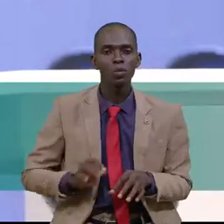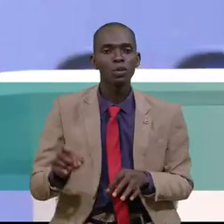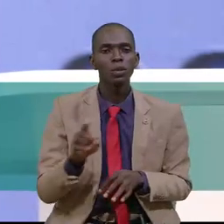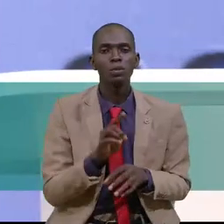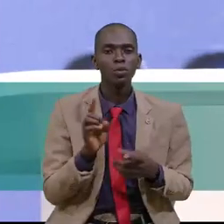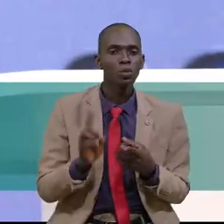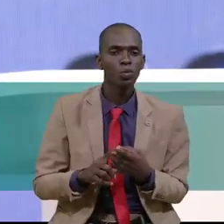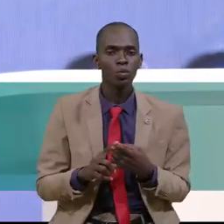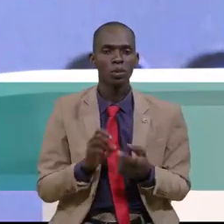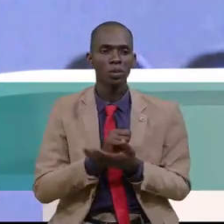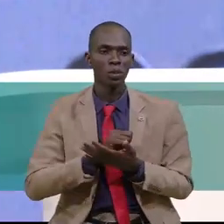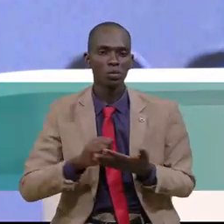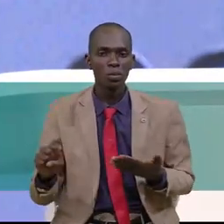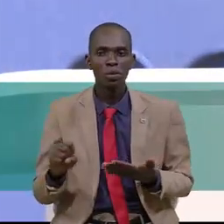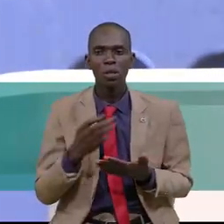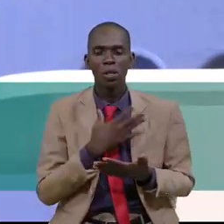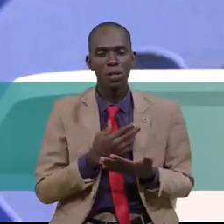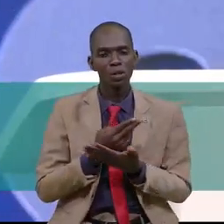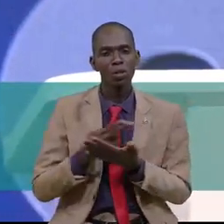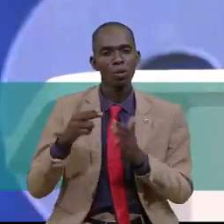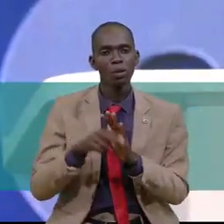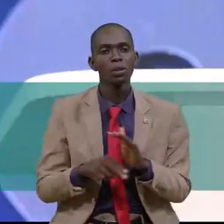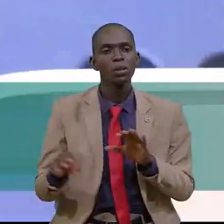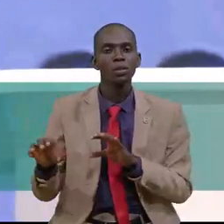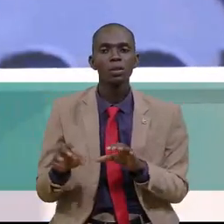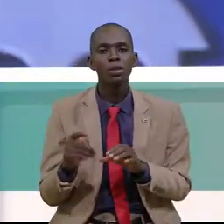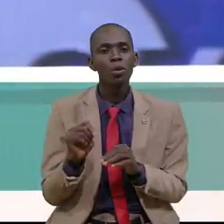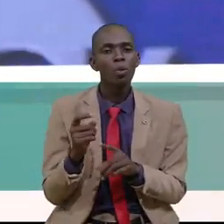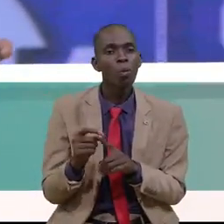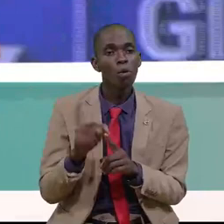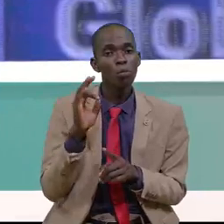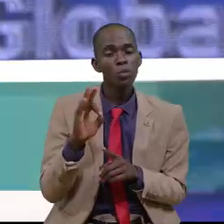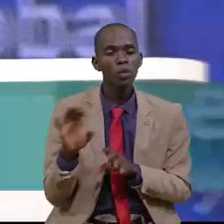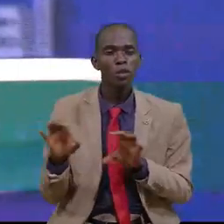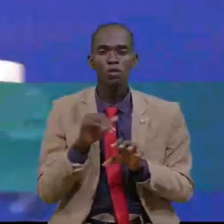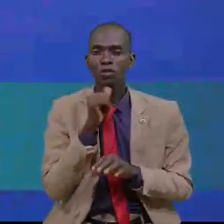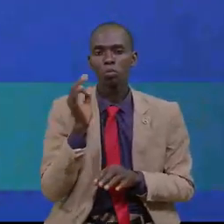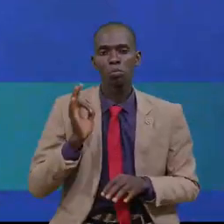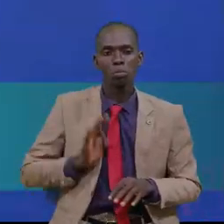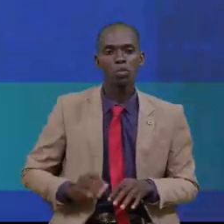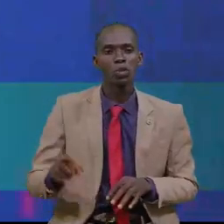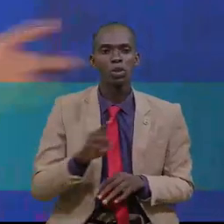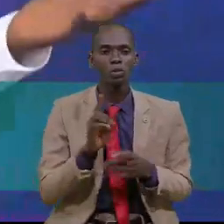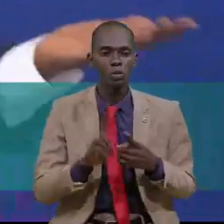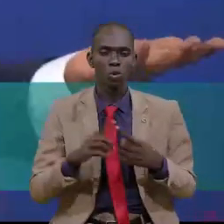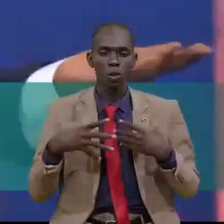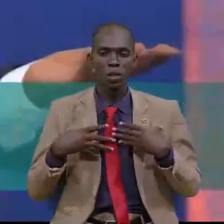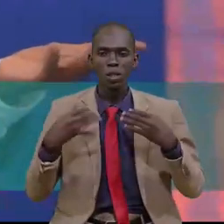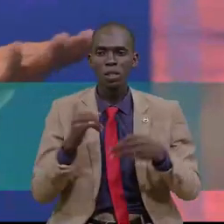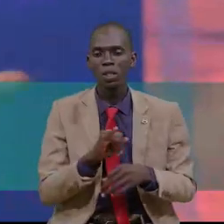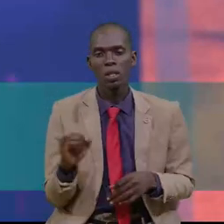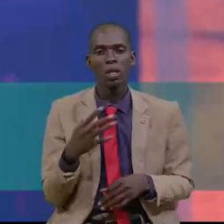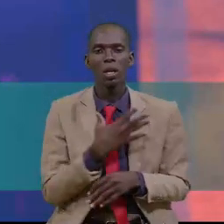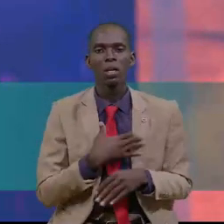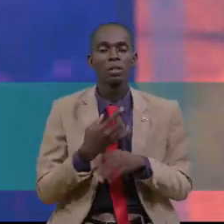rien pour la sanctification et la sainteté. La parole qui leur fut annoncée ne leur servit de rien pour la